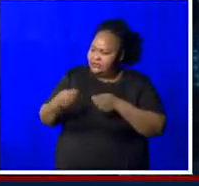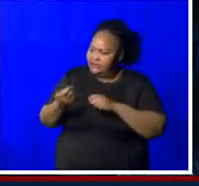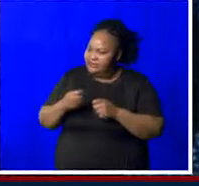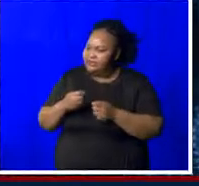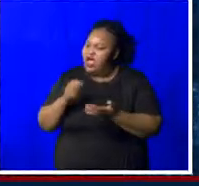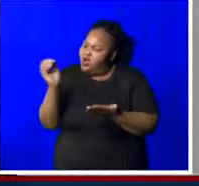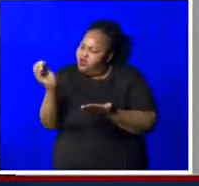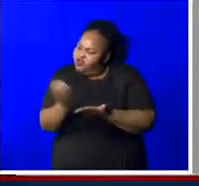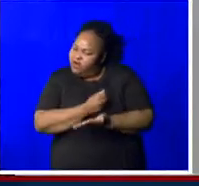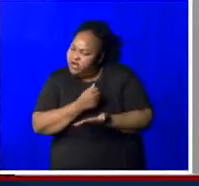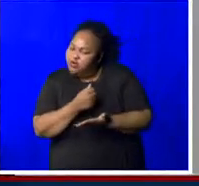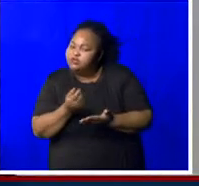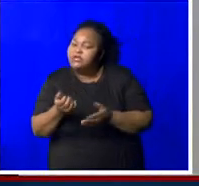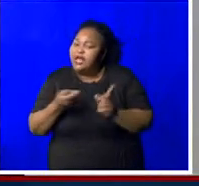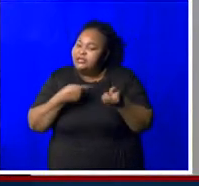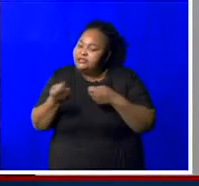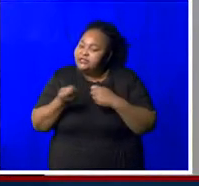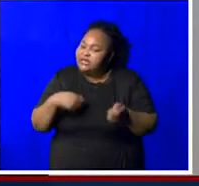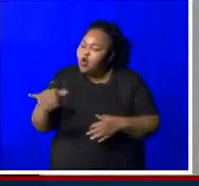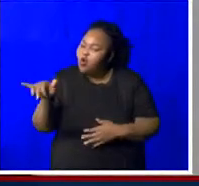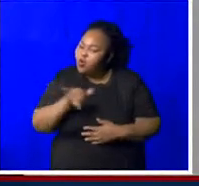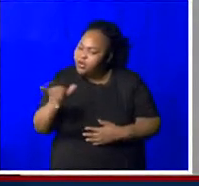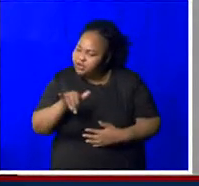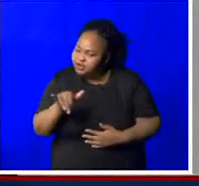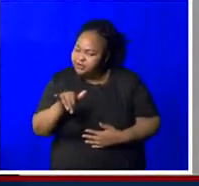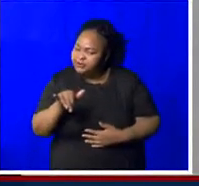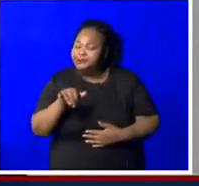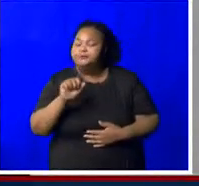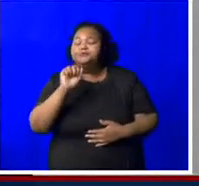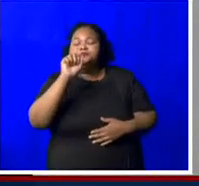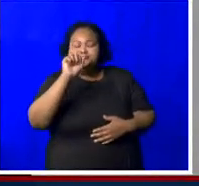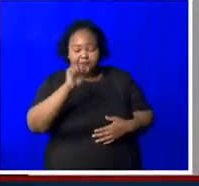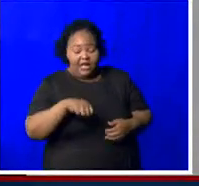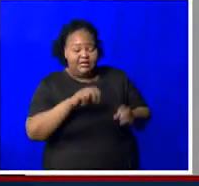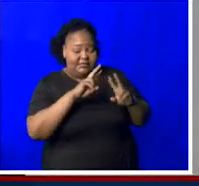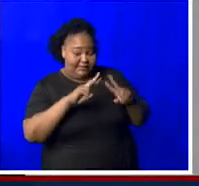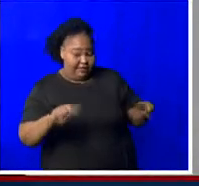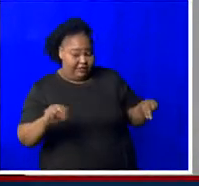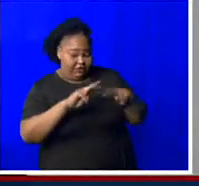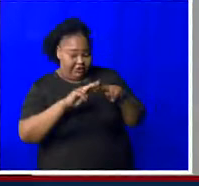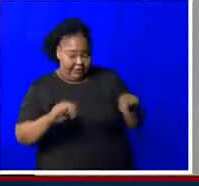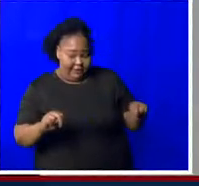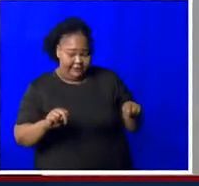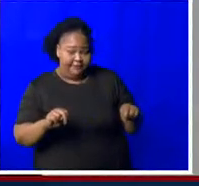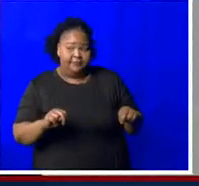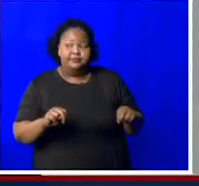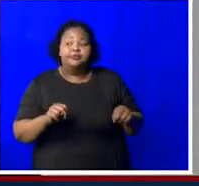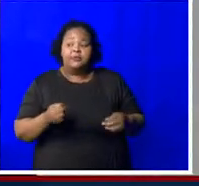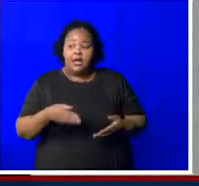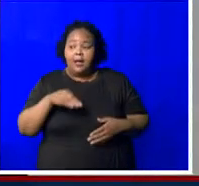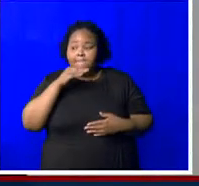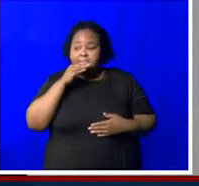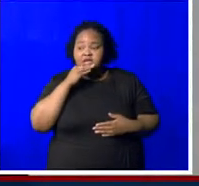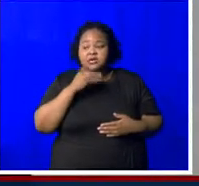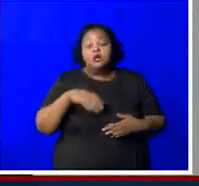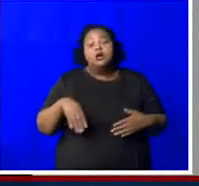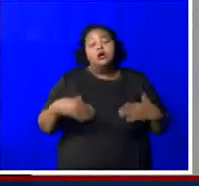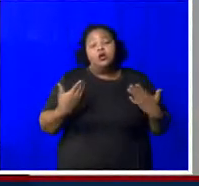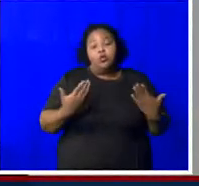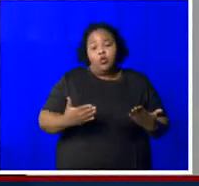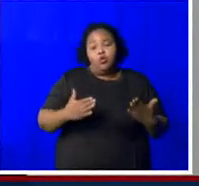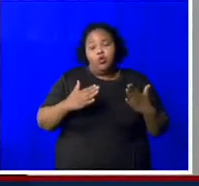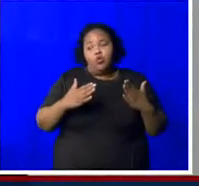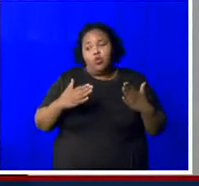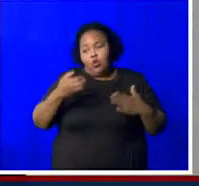sisema silandzelela sakhanza ukuthi lesikwatiko actually ngokuthi lo muthi lona asiwu-auditine kahulumende